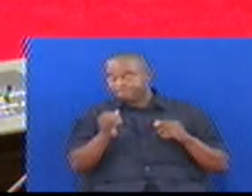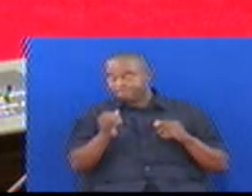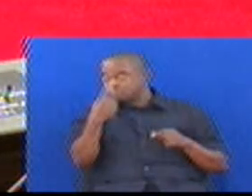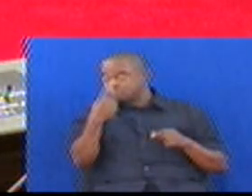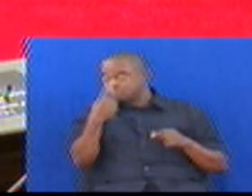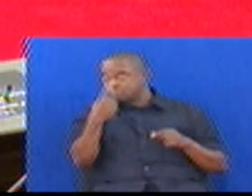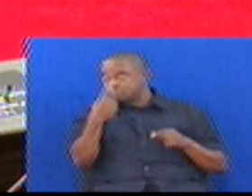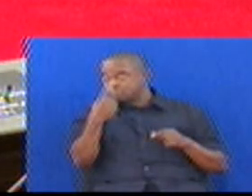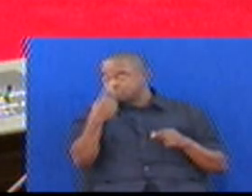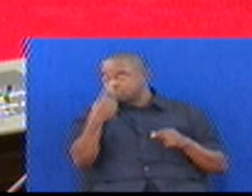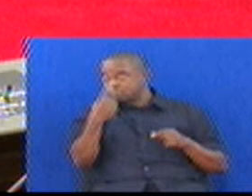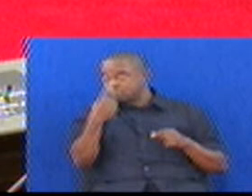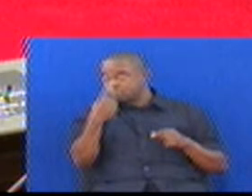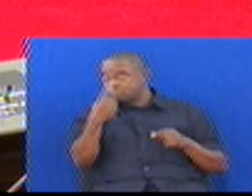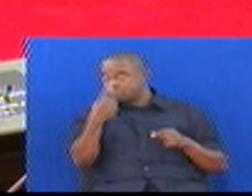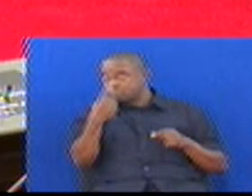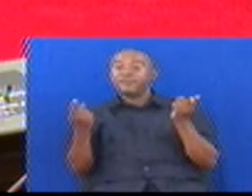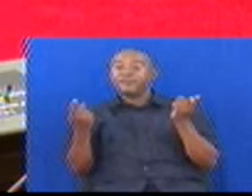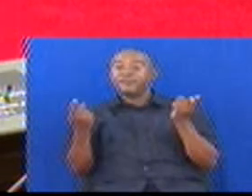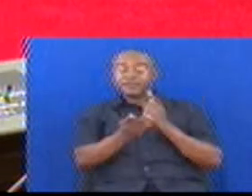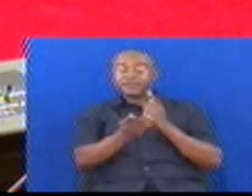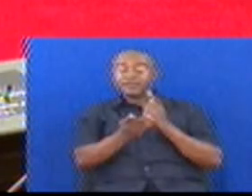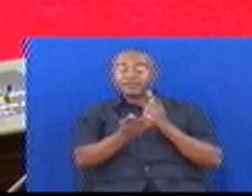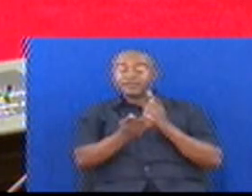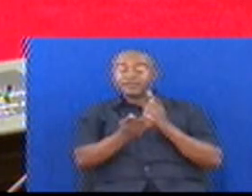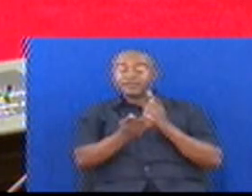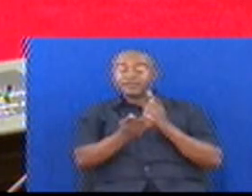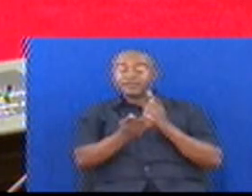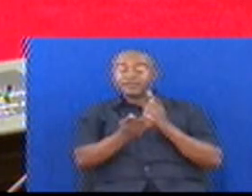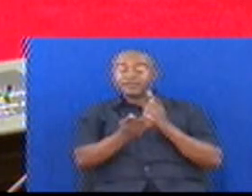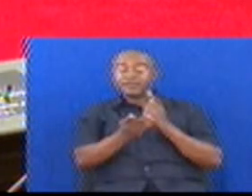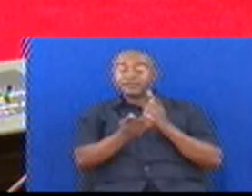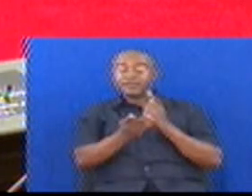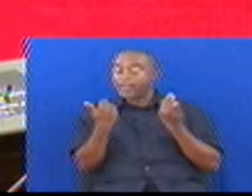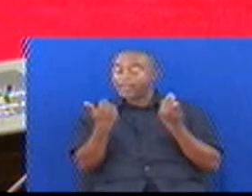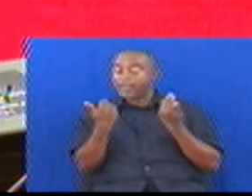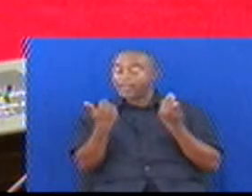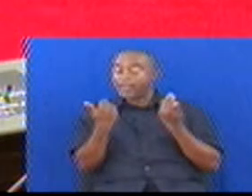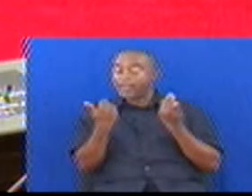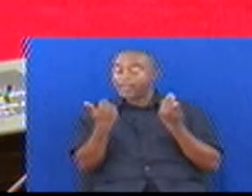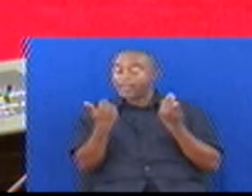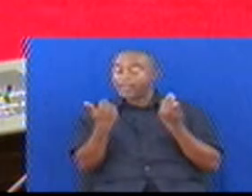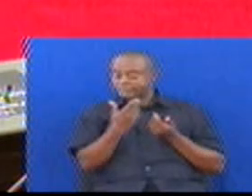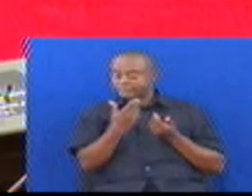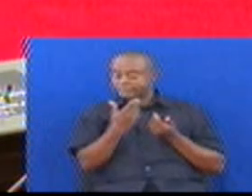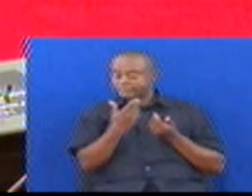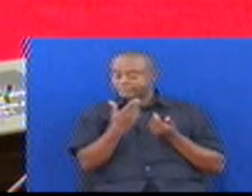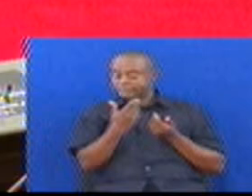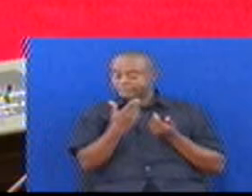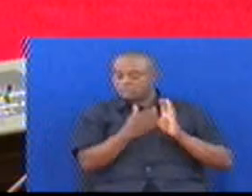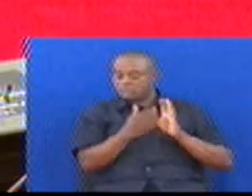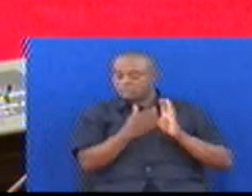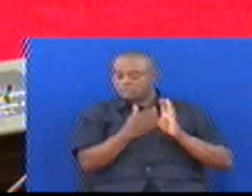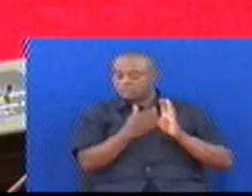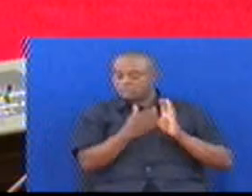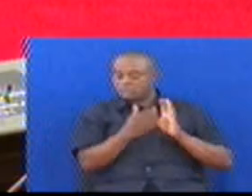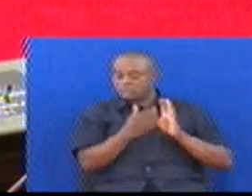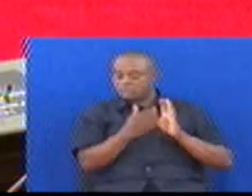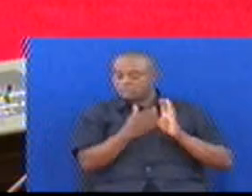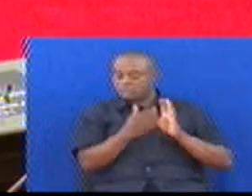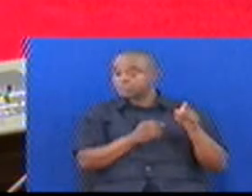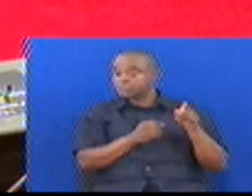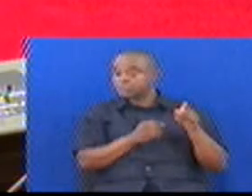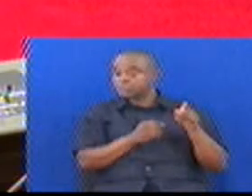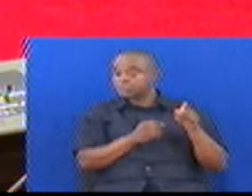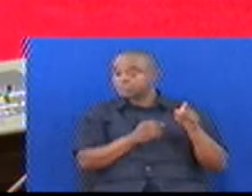1.6%. Aidha, uchambuzi huo wa IMF unabashiri kuwa takriban 60% ya nchi